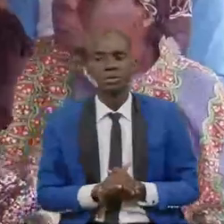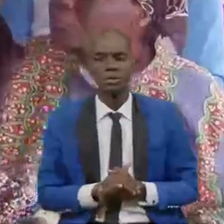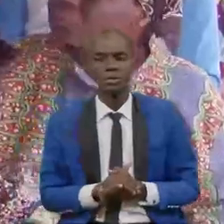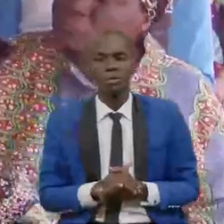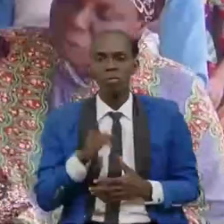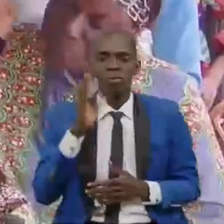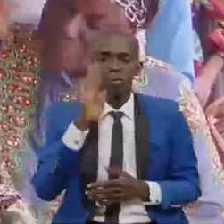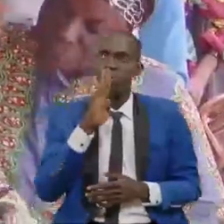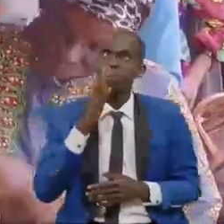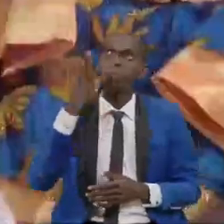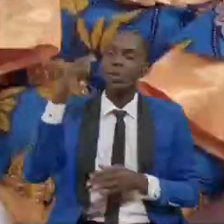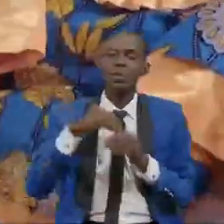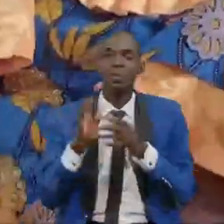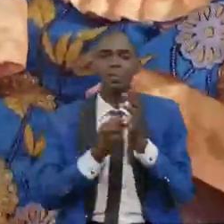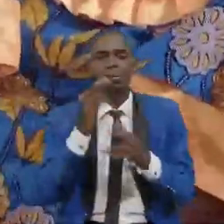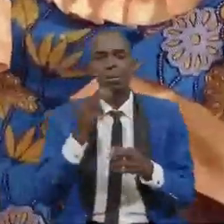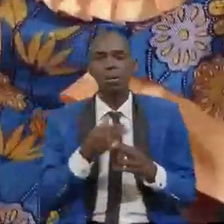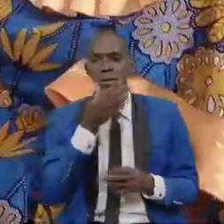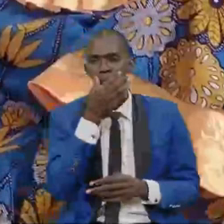Tu seras là au nom de Jésus.